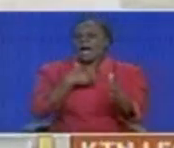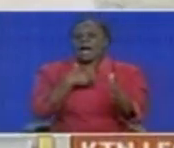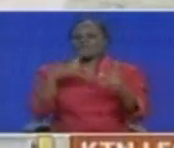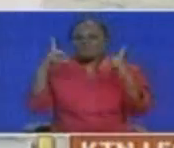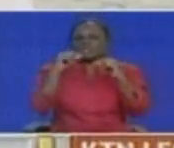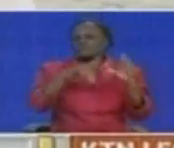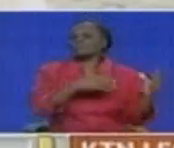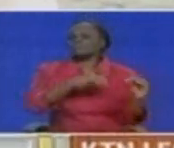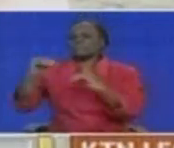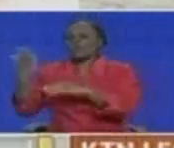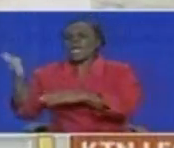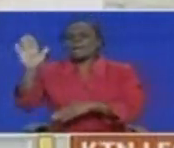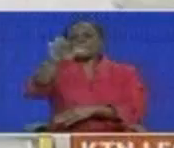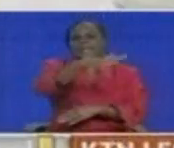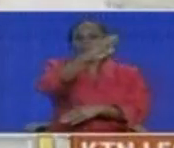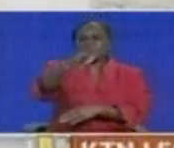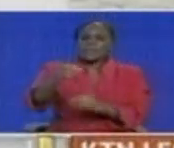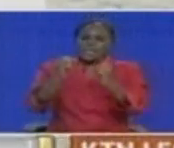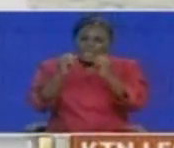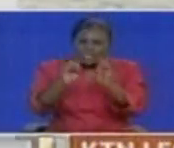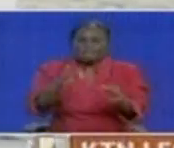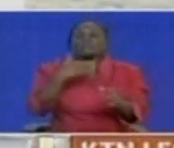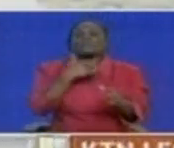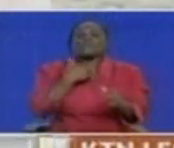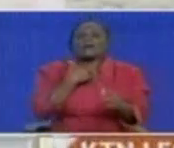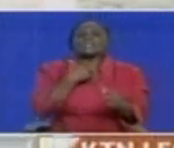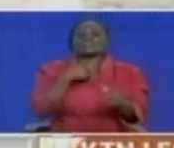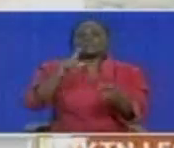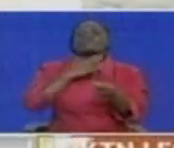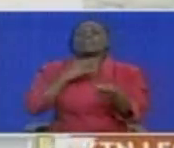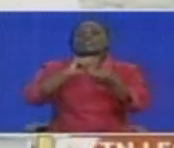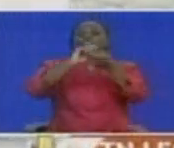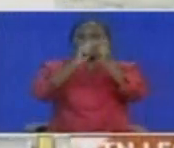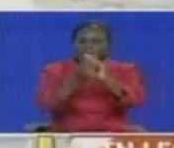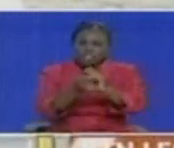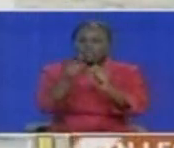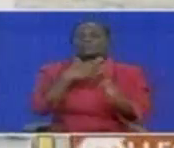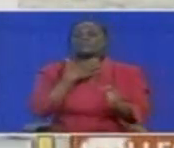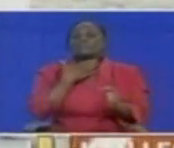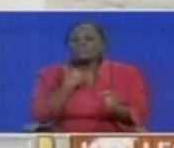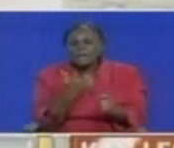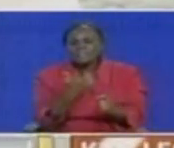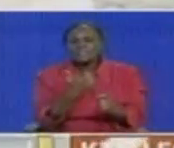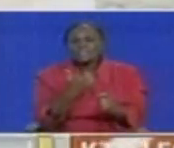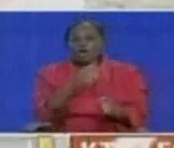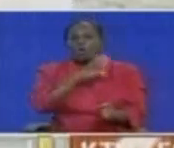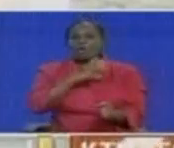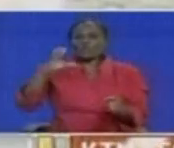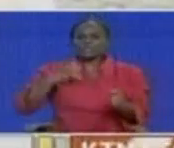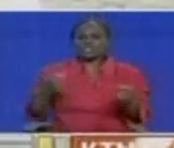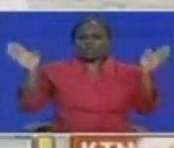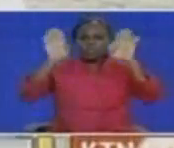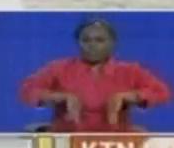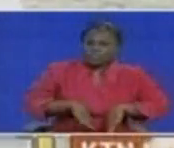peleka maneno bunge. Kama unataka mali fulani kubadilishwa, kama unataka commission fulani